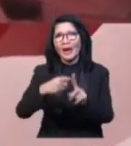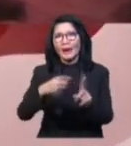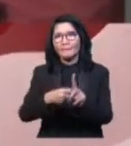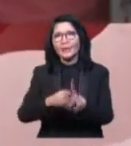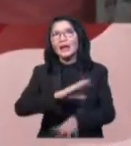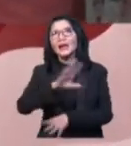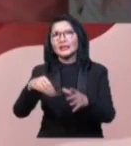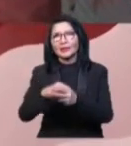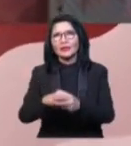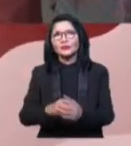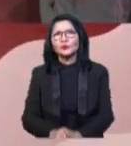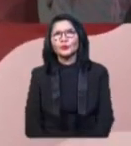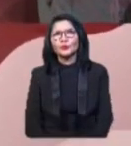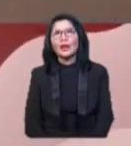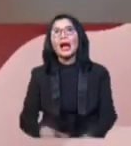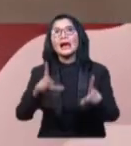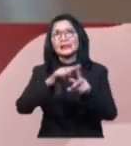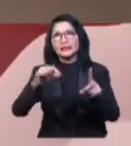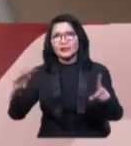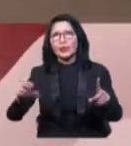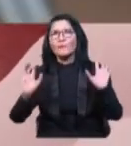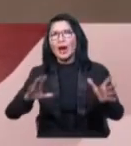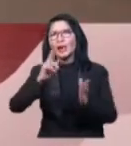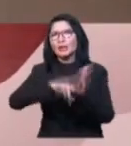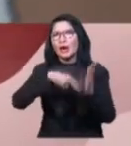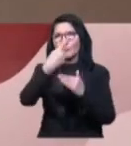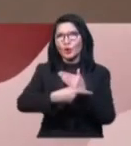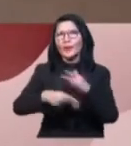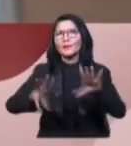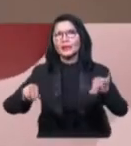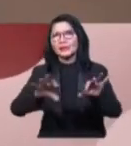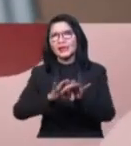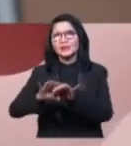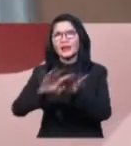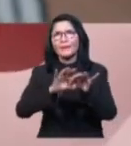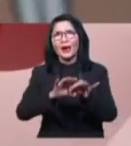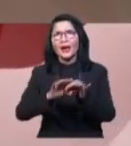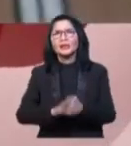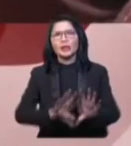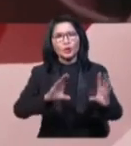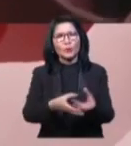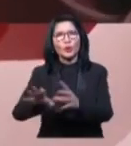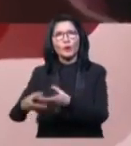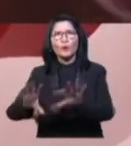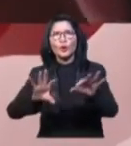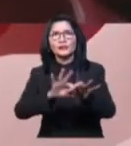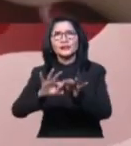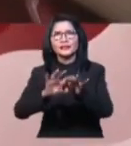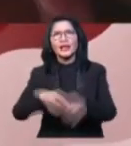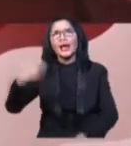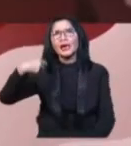tadi isu digitalisasi, ini juga banyak sekali program yang sudah dikerjasamakan dengan lintas stakeholders, baik kementerian lembaga